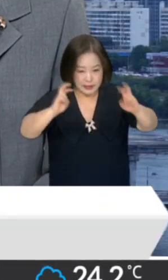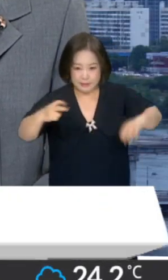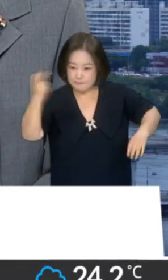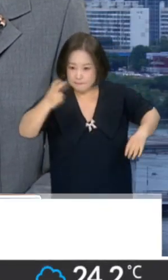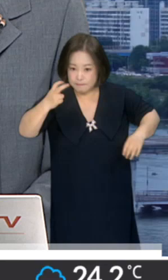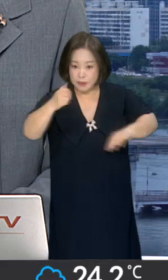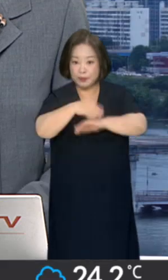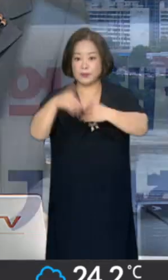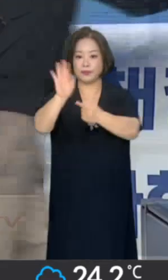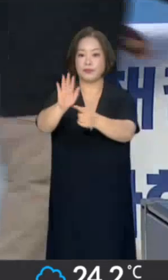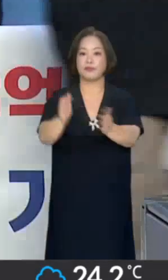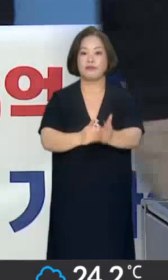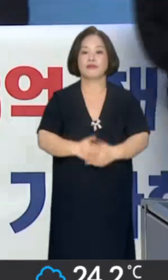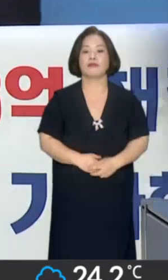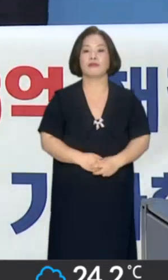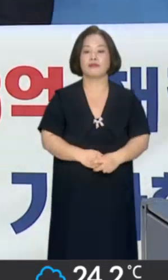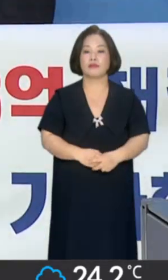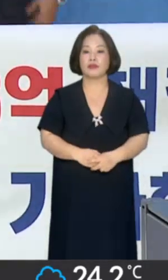기자입니다.